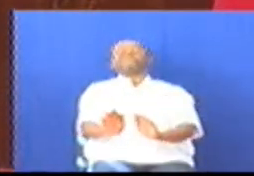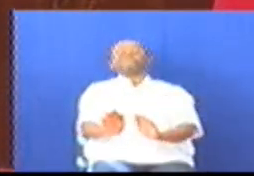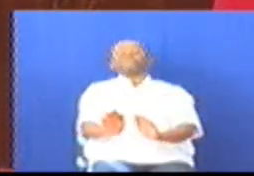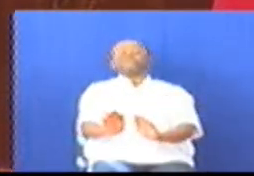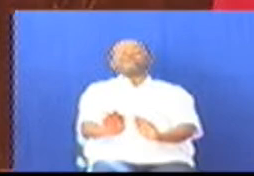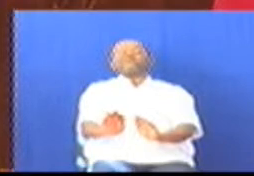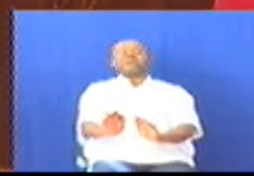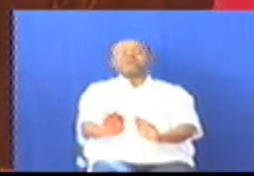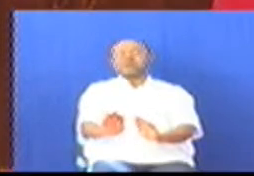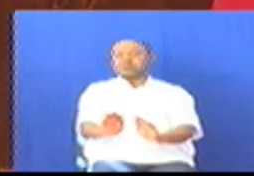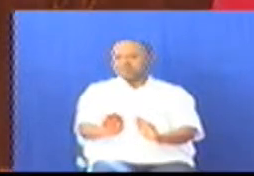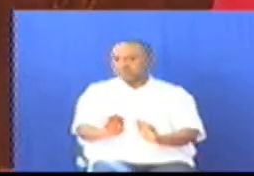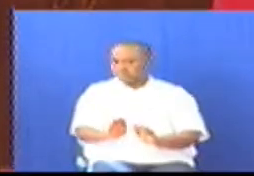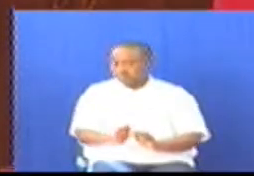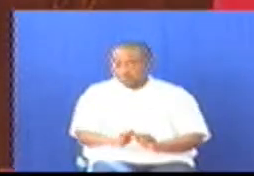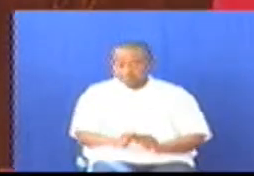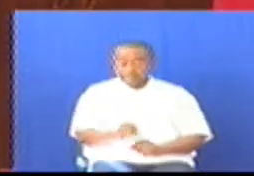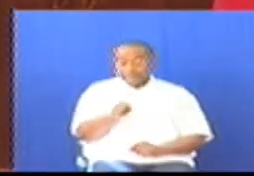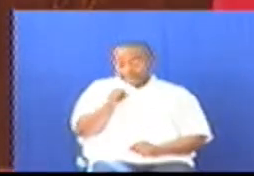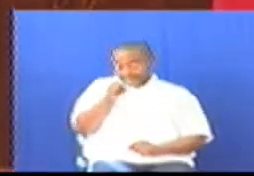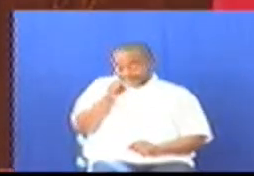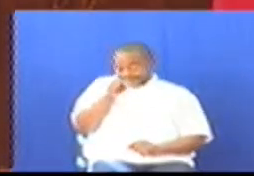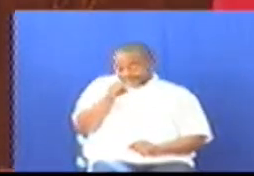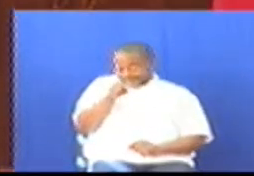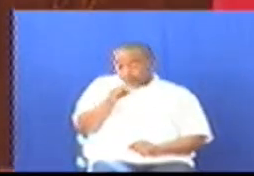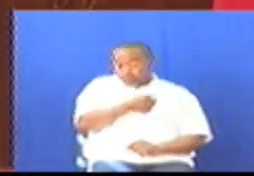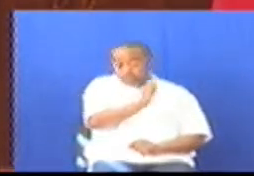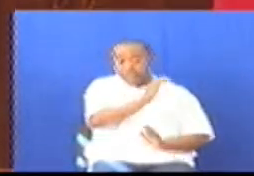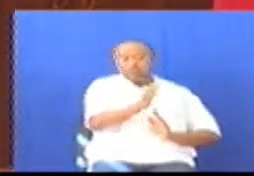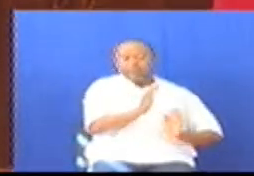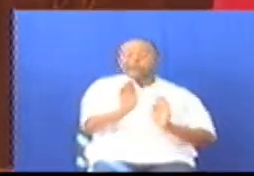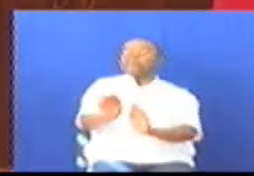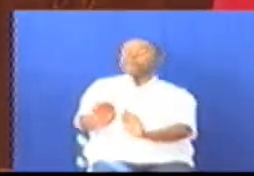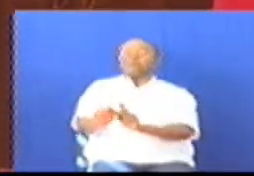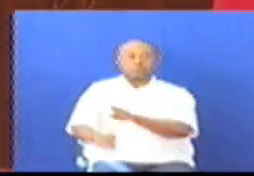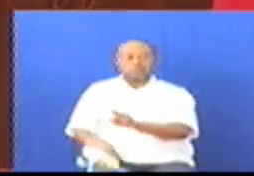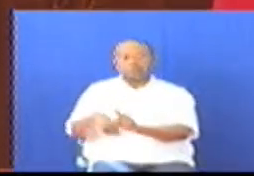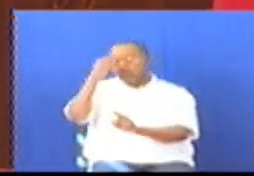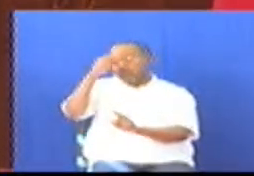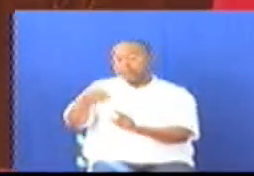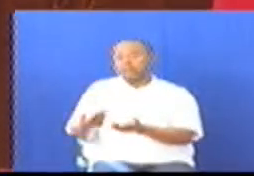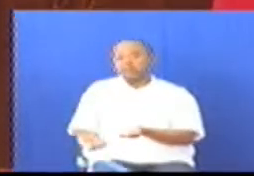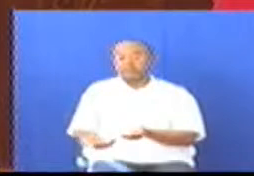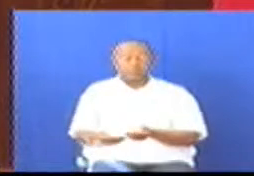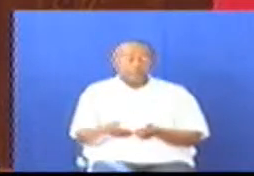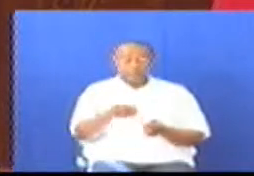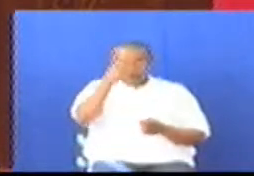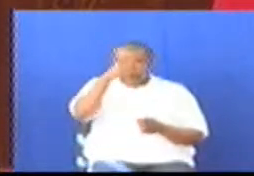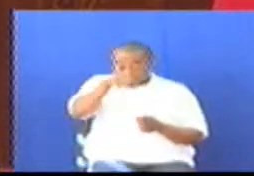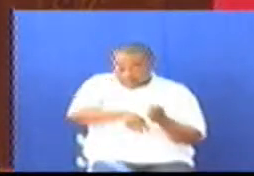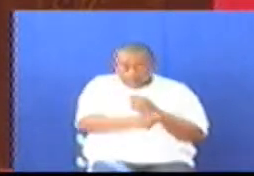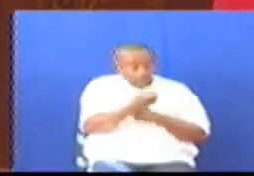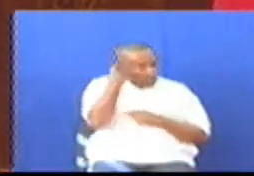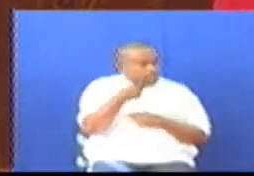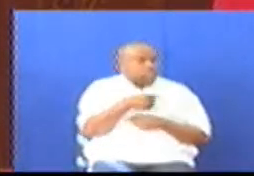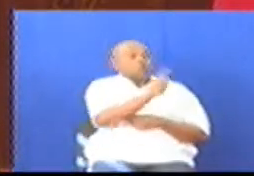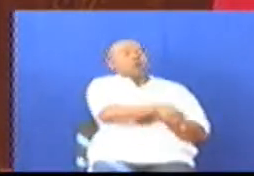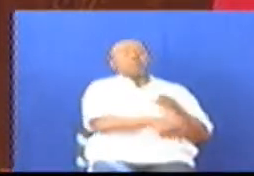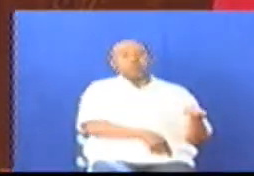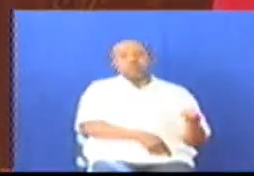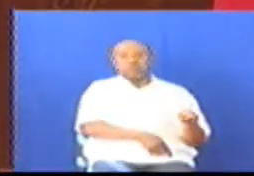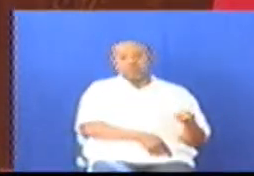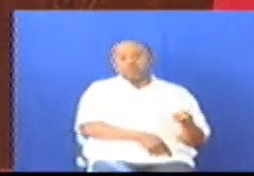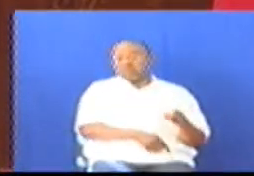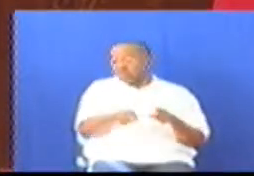makusudi au kwa bahati mbaya, kwa manufaa ya nani sijui, ili visiweze